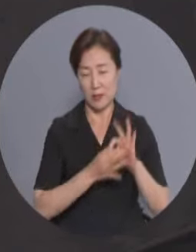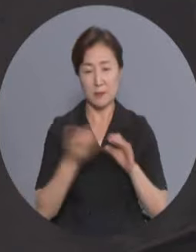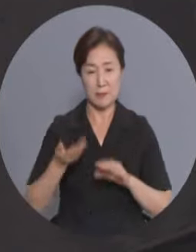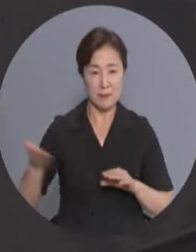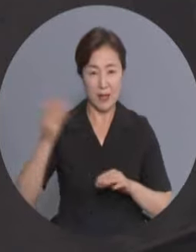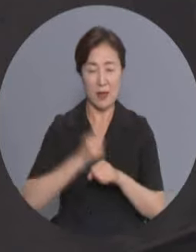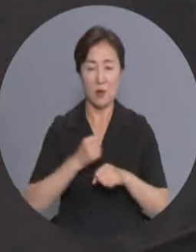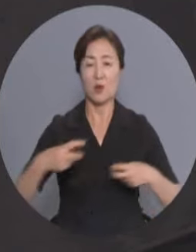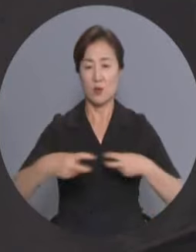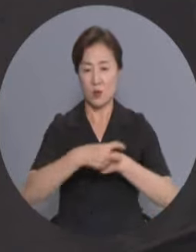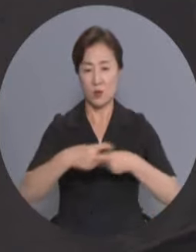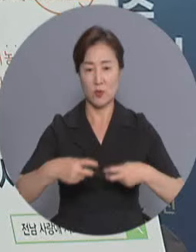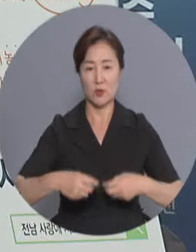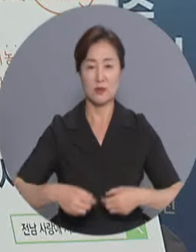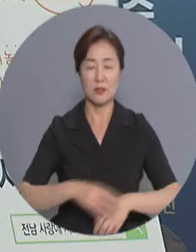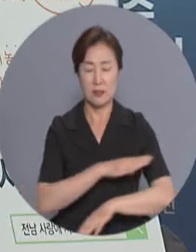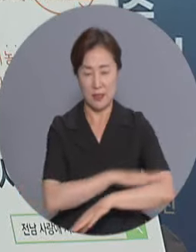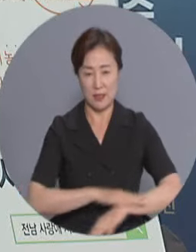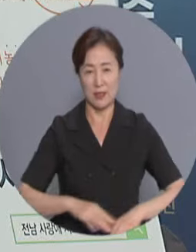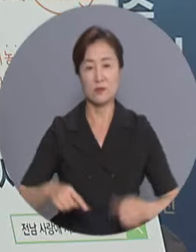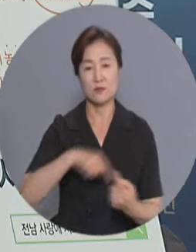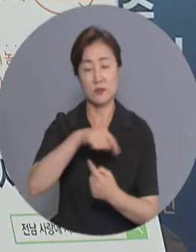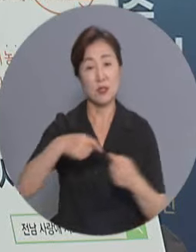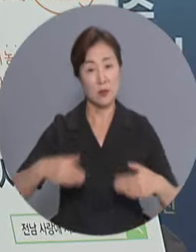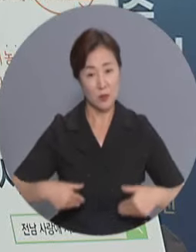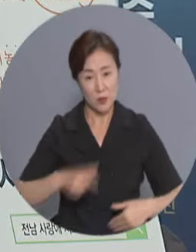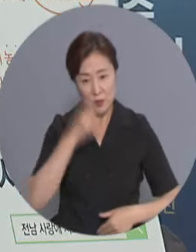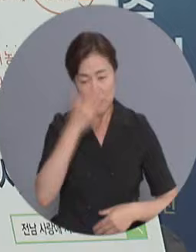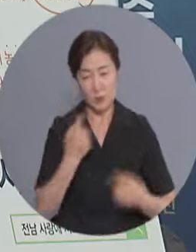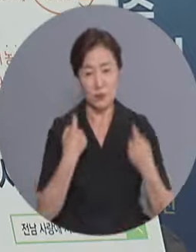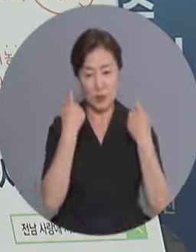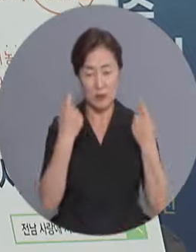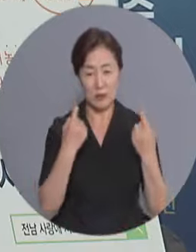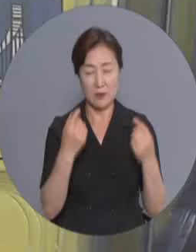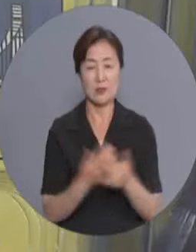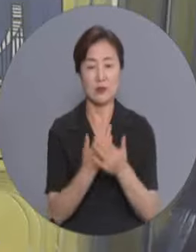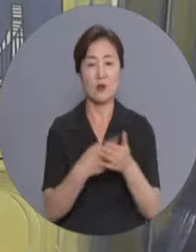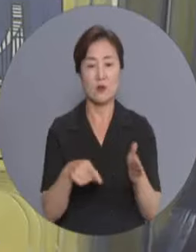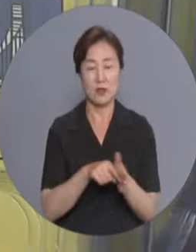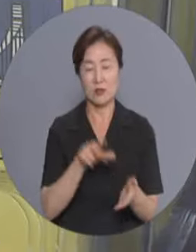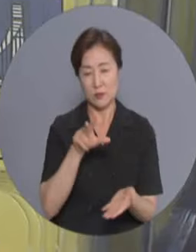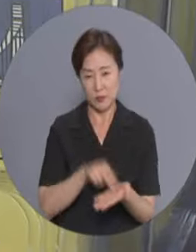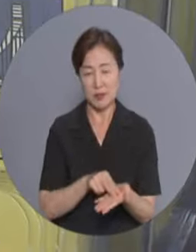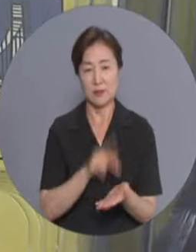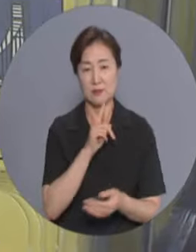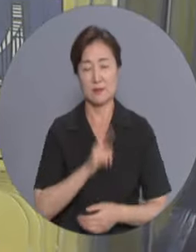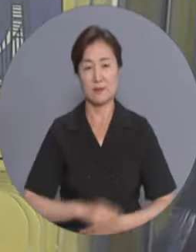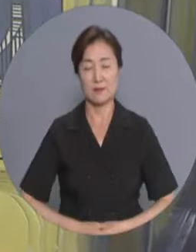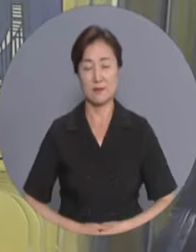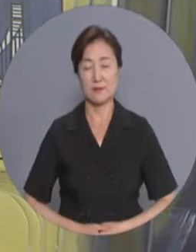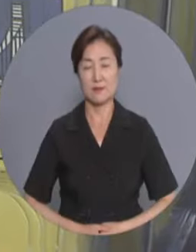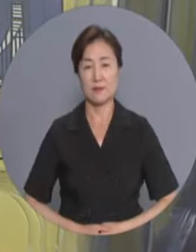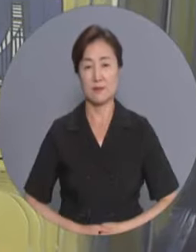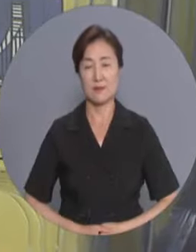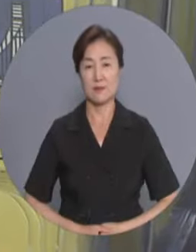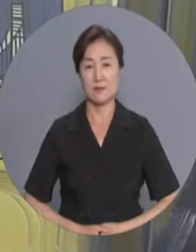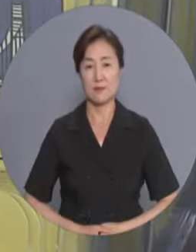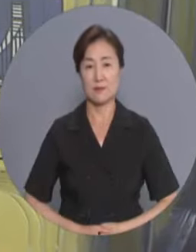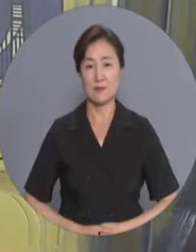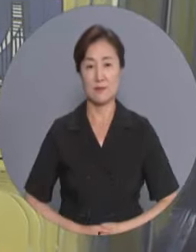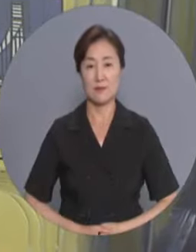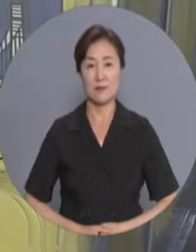교통 인프라를 확충하는 것도 여수 관광 활성화를 위한 과제로 지목했습니다 MBC 뉴스